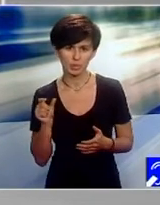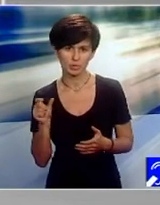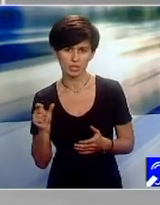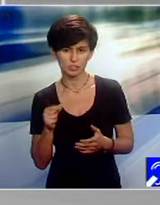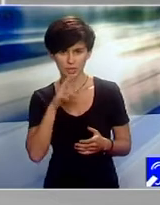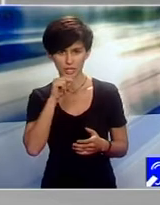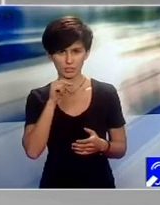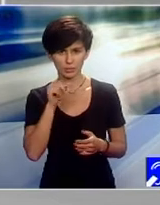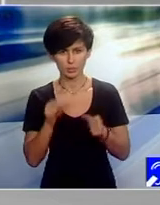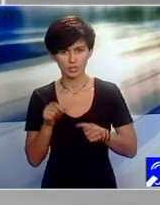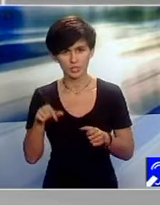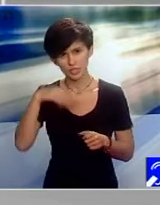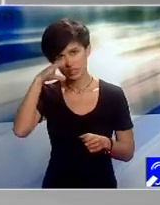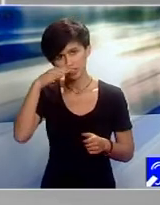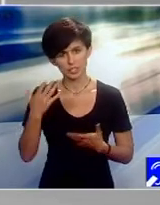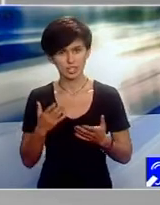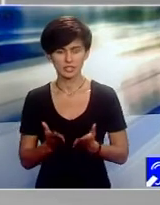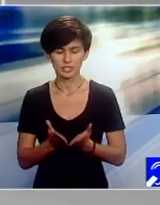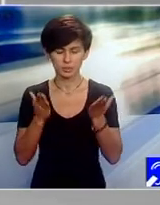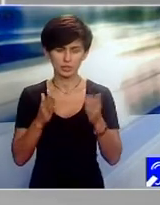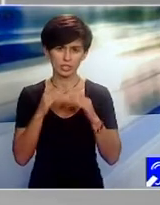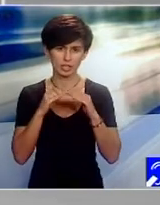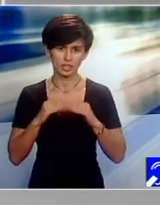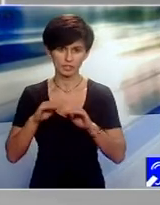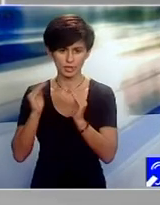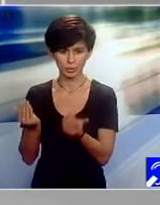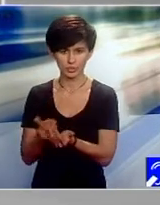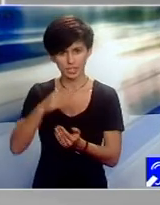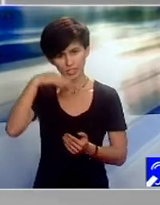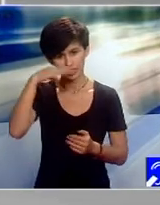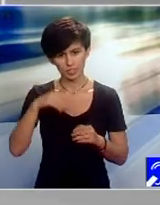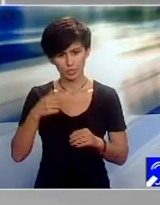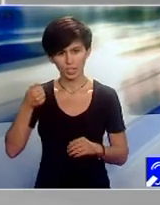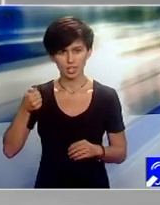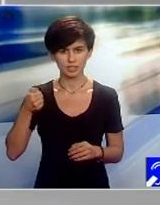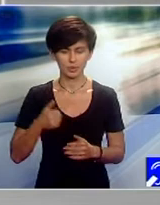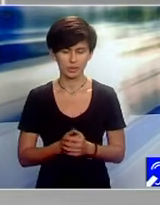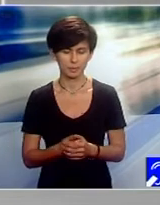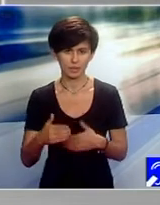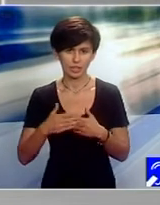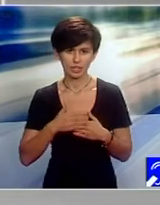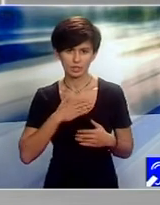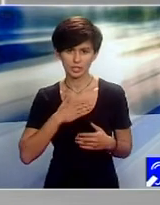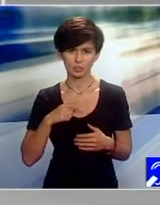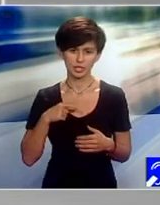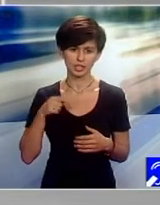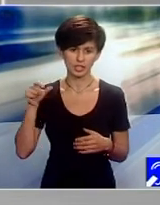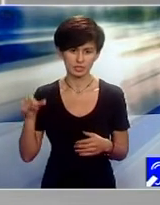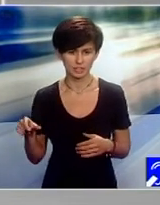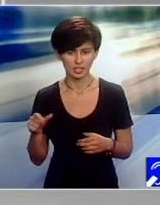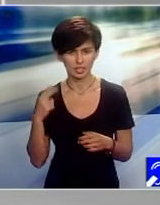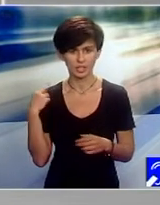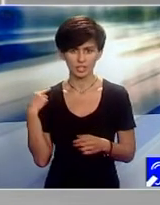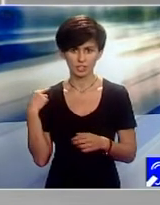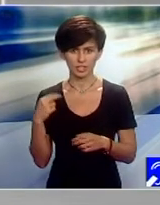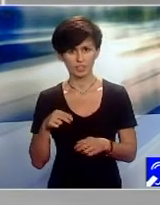vorbim despre această zi în care este marcată la nivel mondial ziua Alzheimer. Alături de mine în platoul emisiunii sunt doamna Mihaela Telcean, șef al